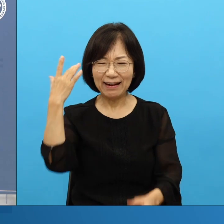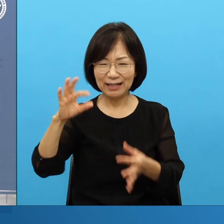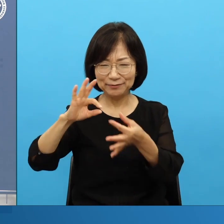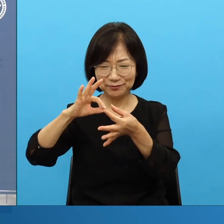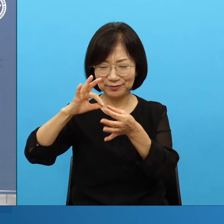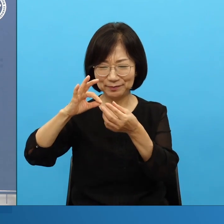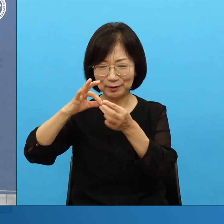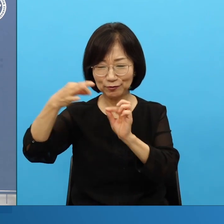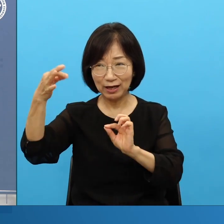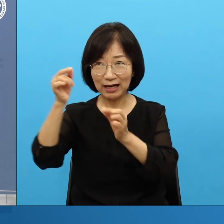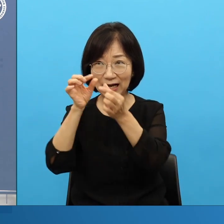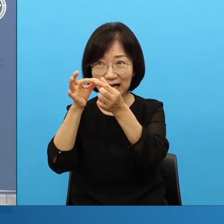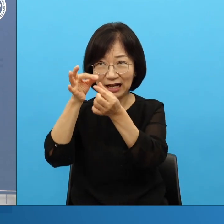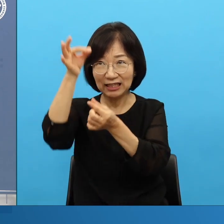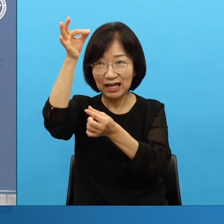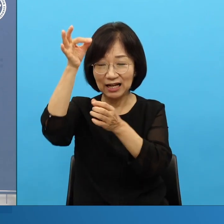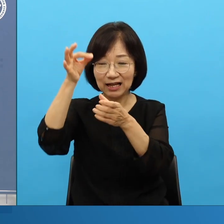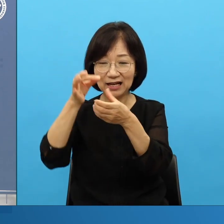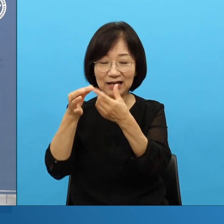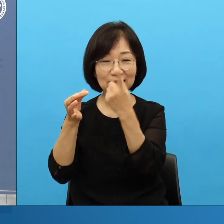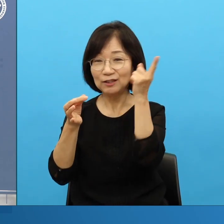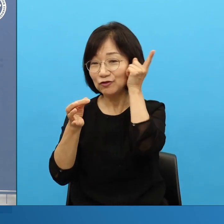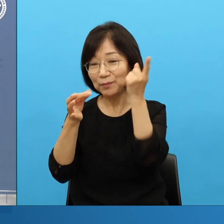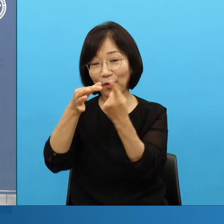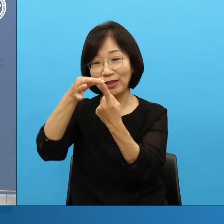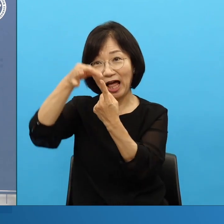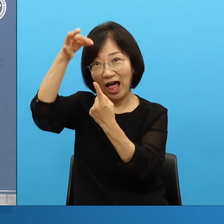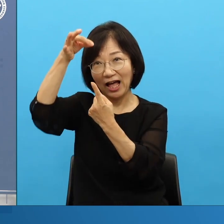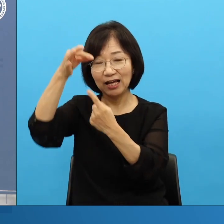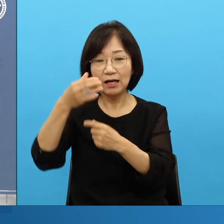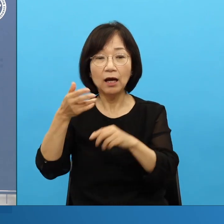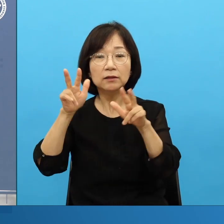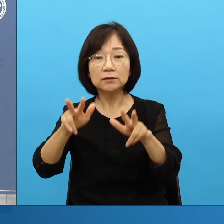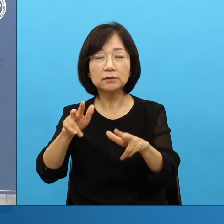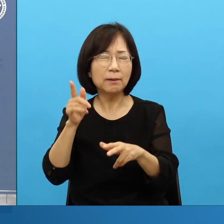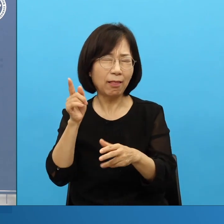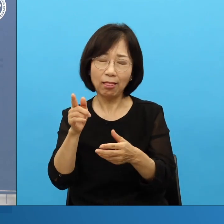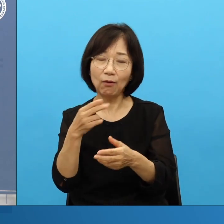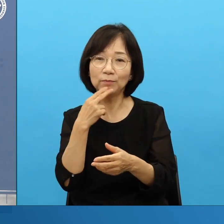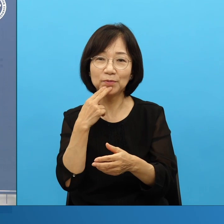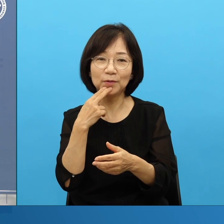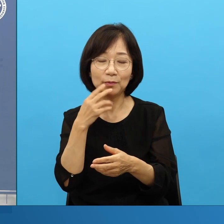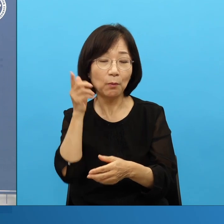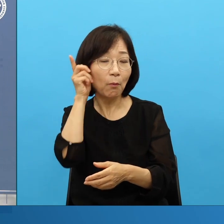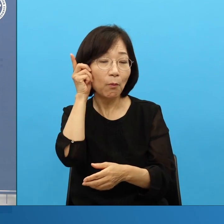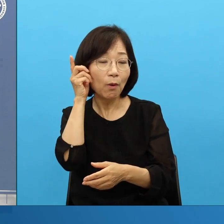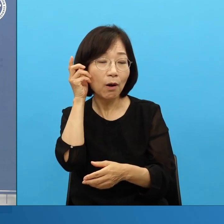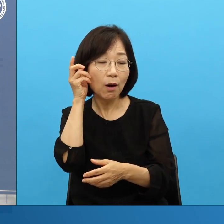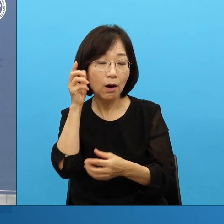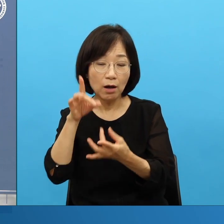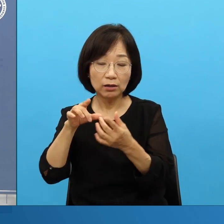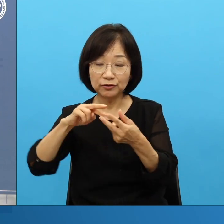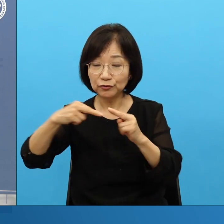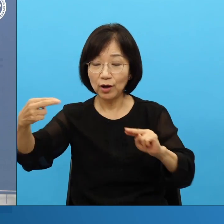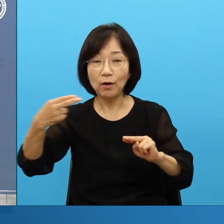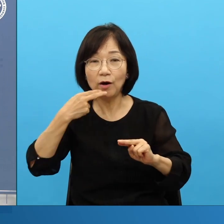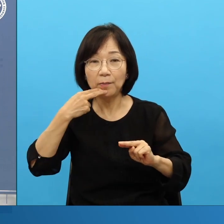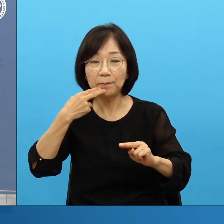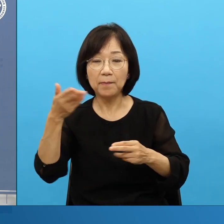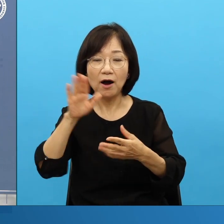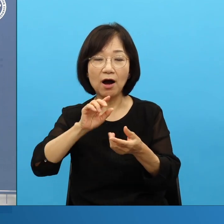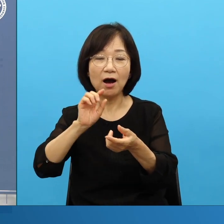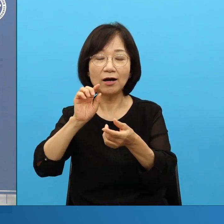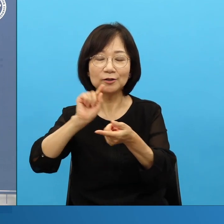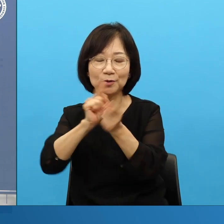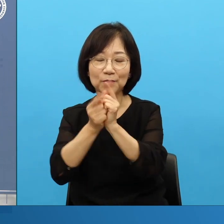And before, even with wires, we couldn't really 뭔지 have 압니까? connection. But we don't have 이게 that. 통하는 레이저가 있어요. There is a connecting 영적인 laser. 거는 더 중요합니다. But